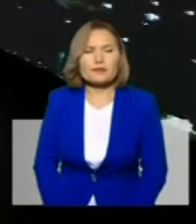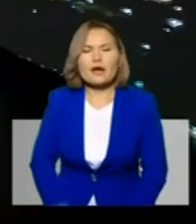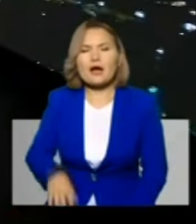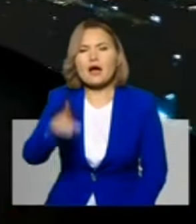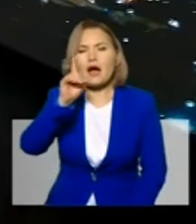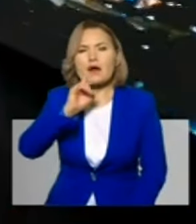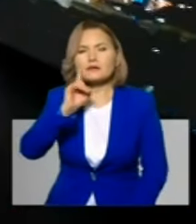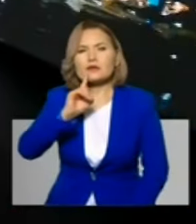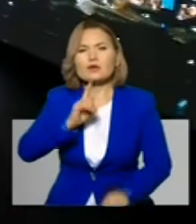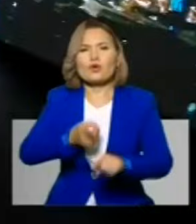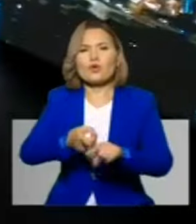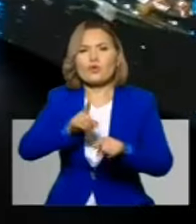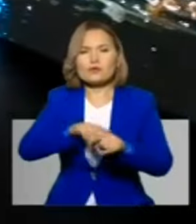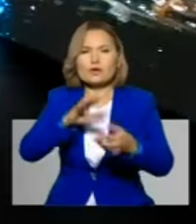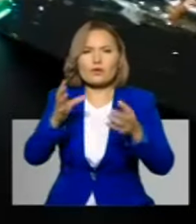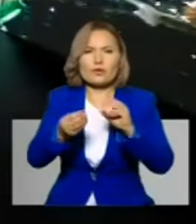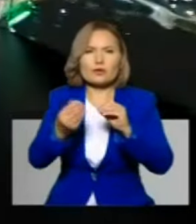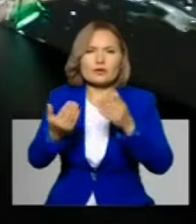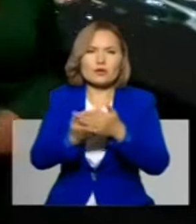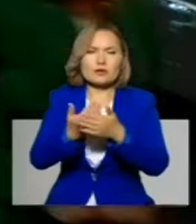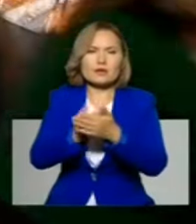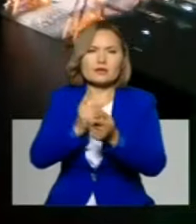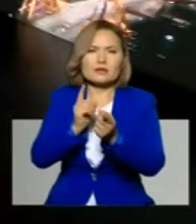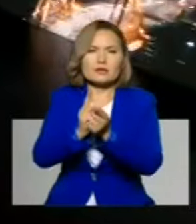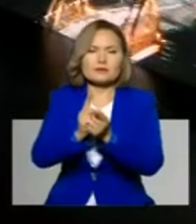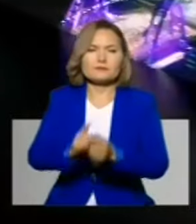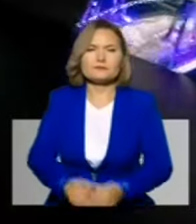Бүгінге осы, амандықта жүздескенше.